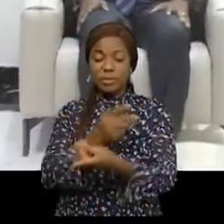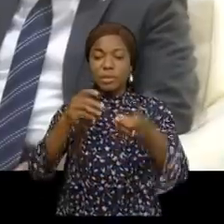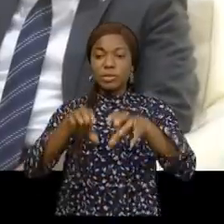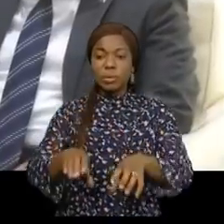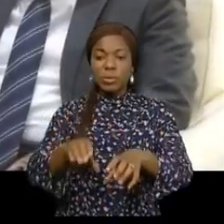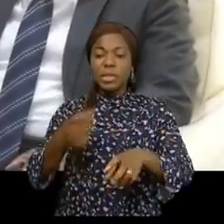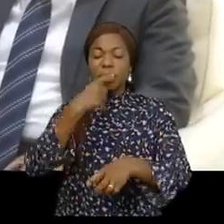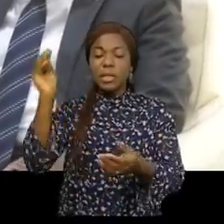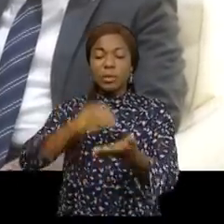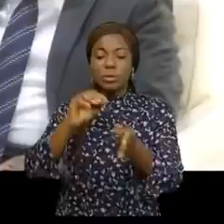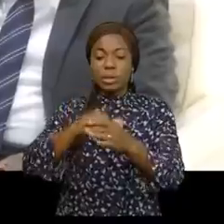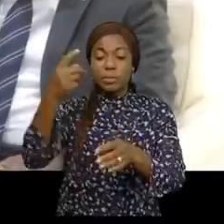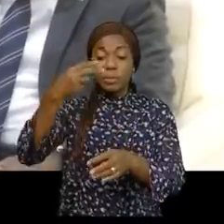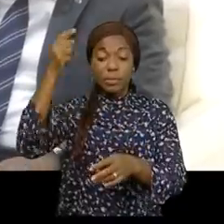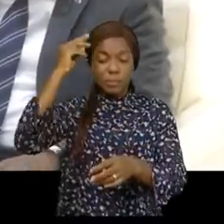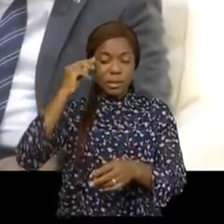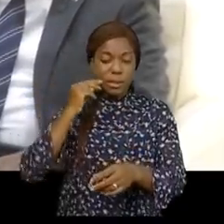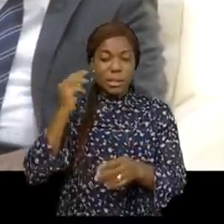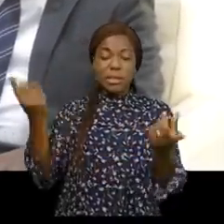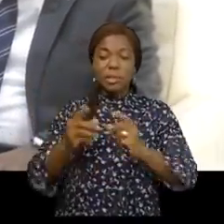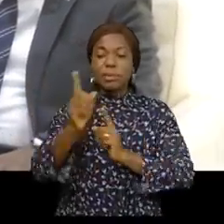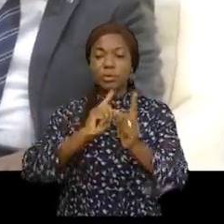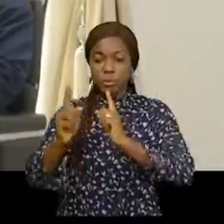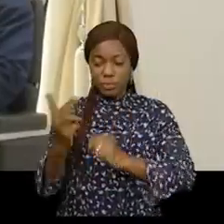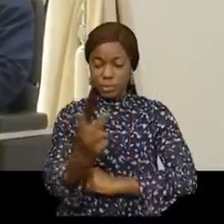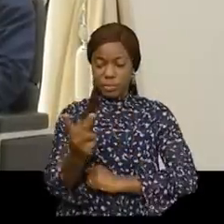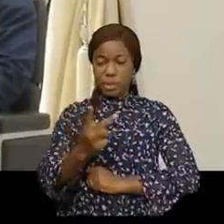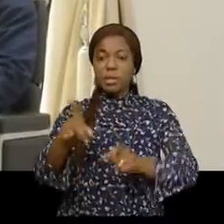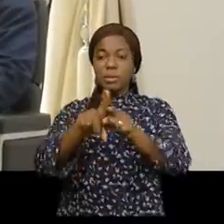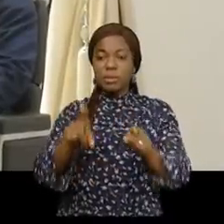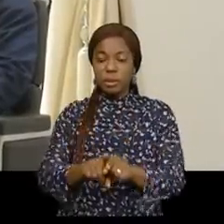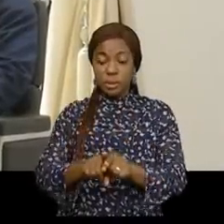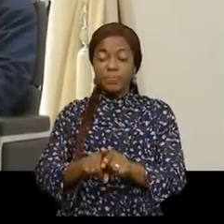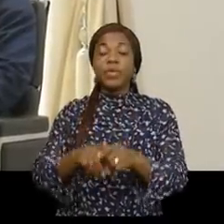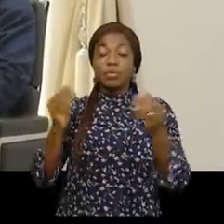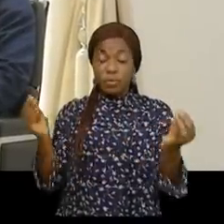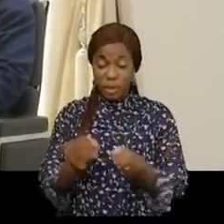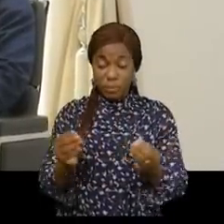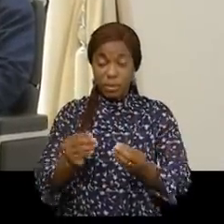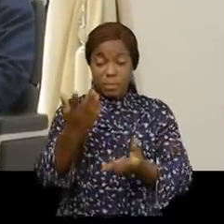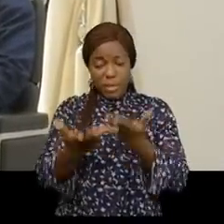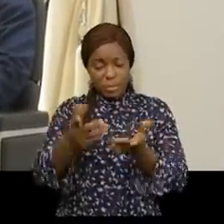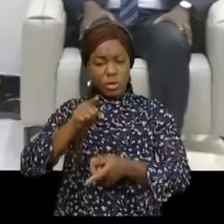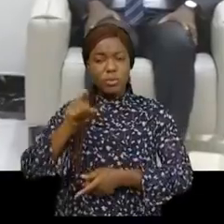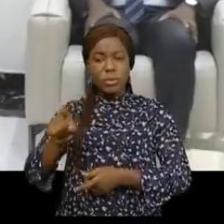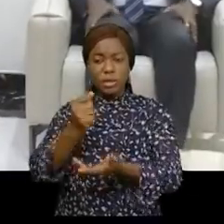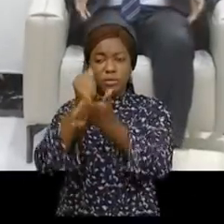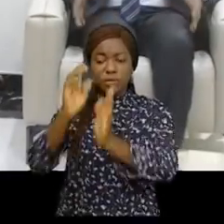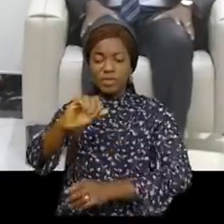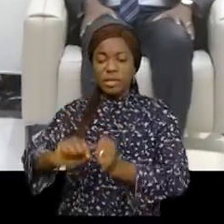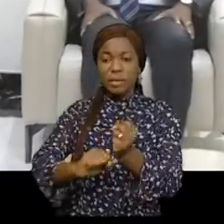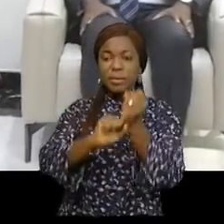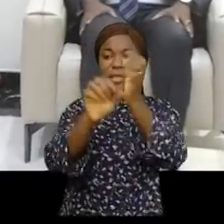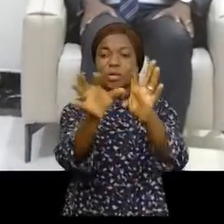chef de l'exécutif national au cours d'un entretien ce jeudi 27 mai à l'hôtel du gouvernement. Selon lui, son gouvernement va renforcer